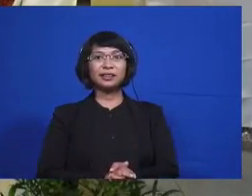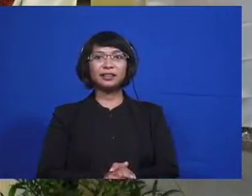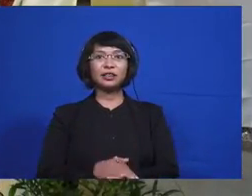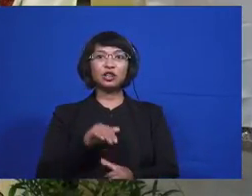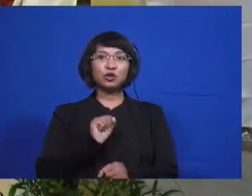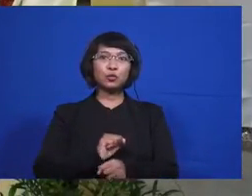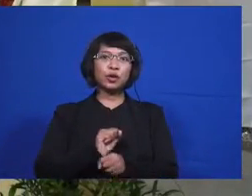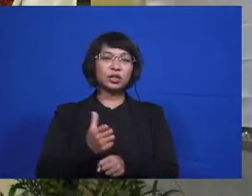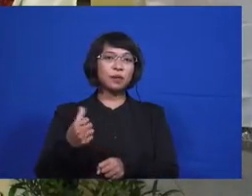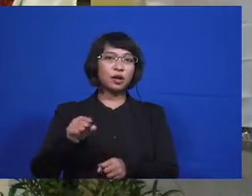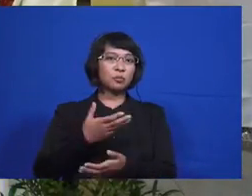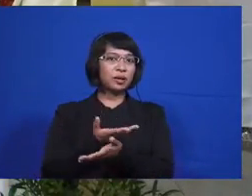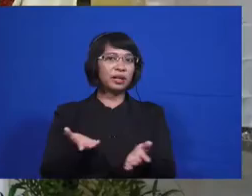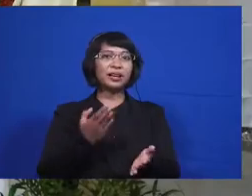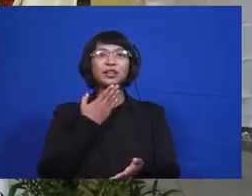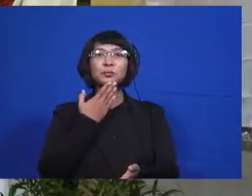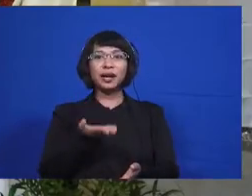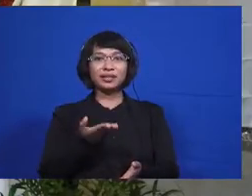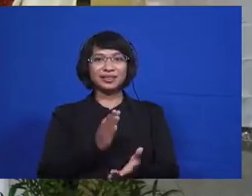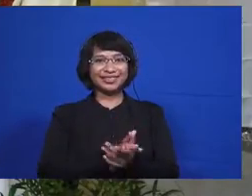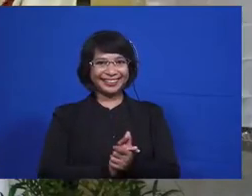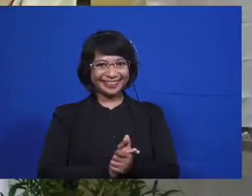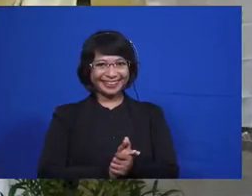mereka. Terima kasih.